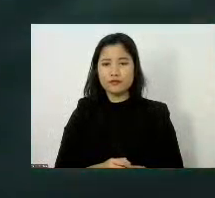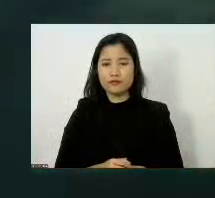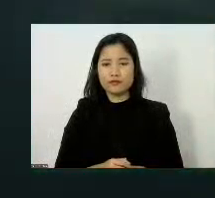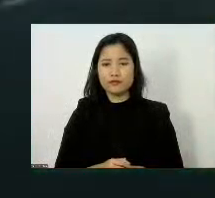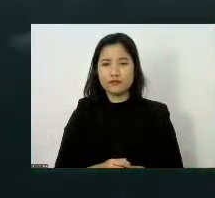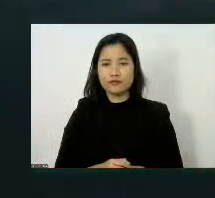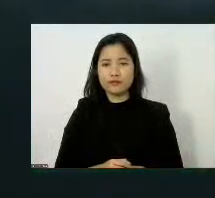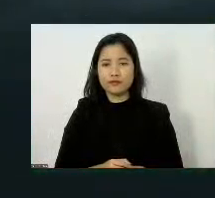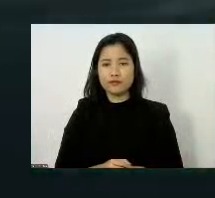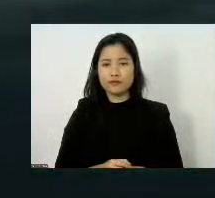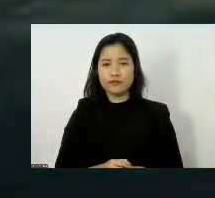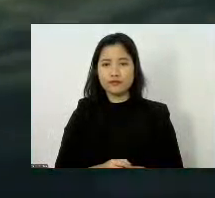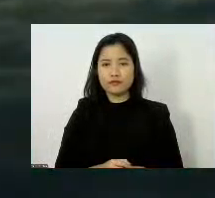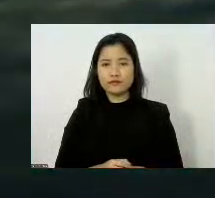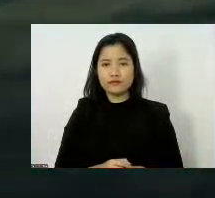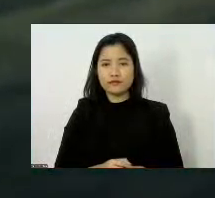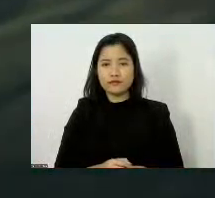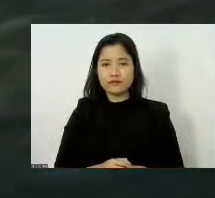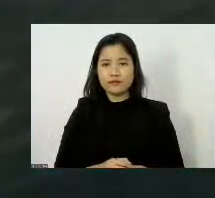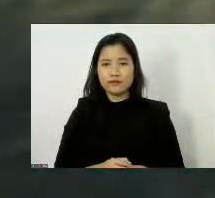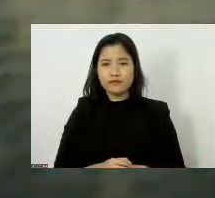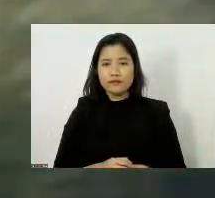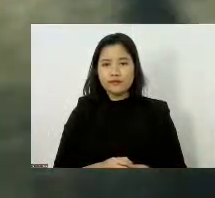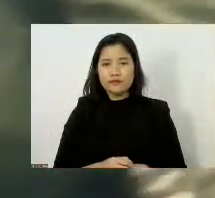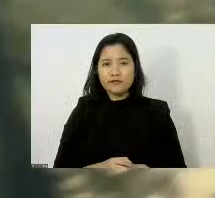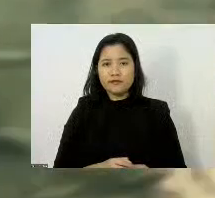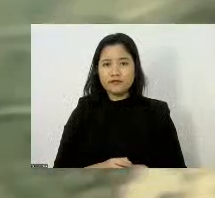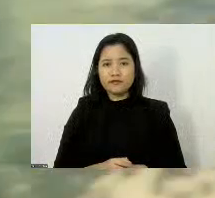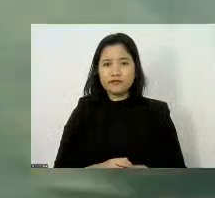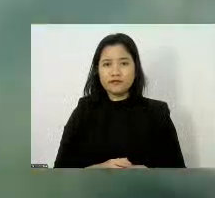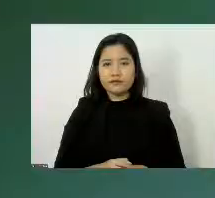hai hai Oh begitu